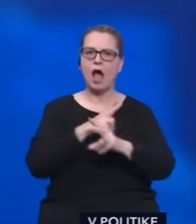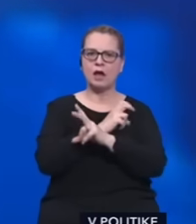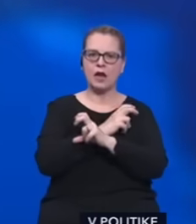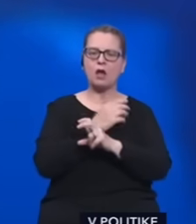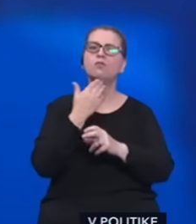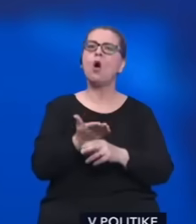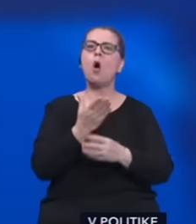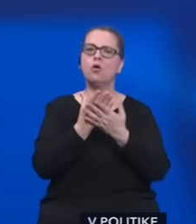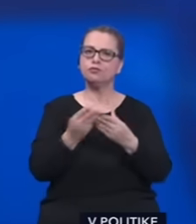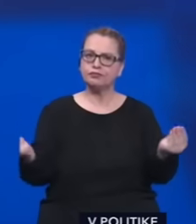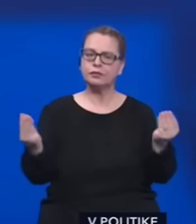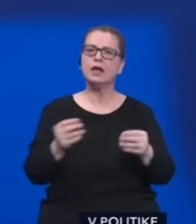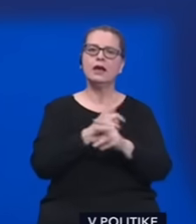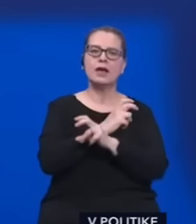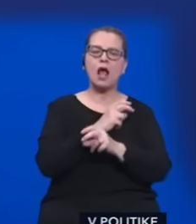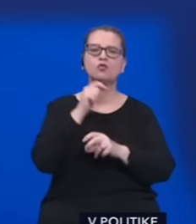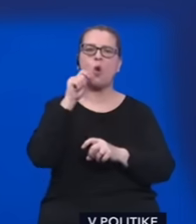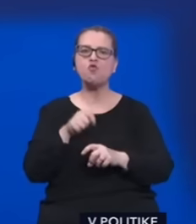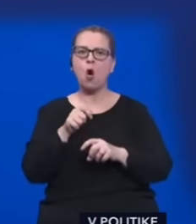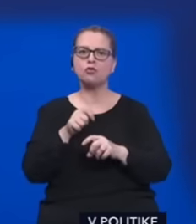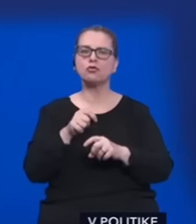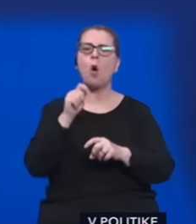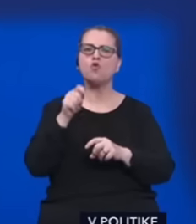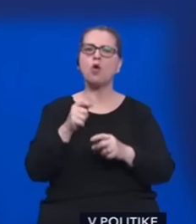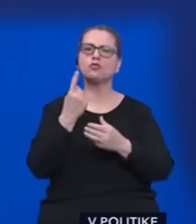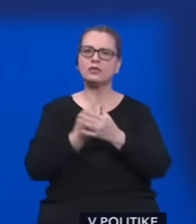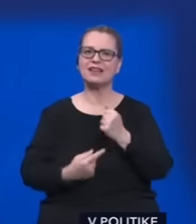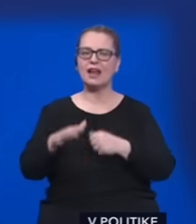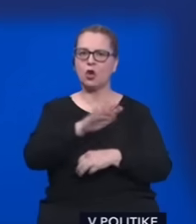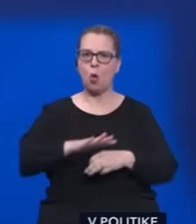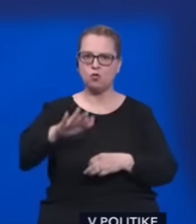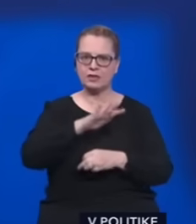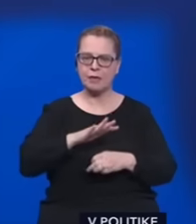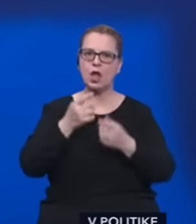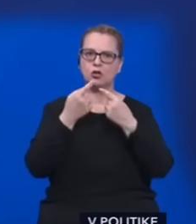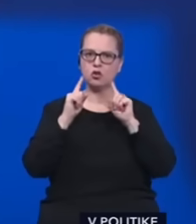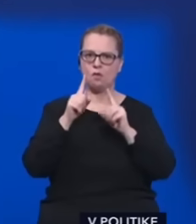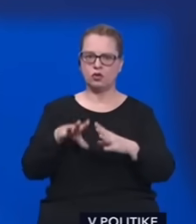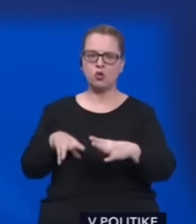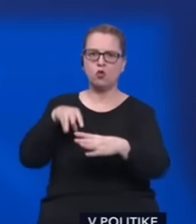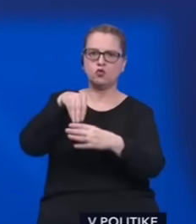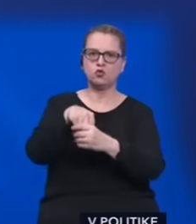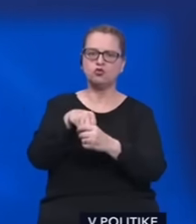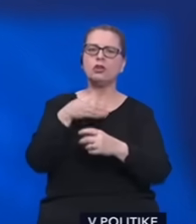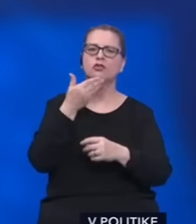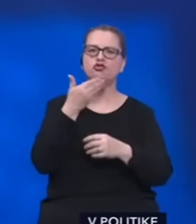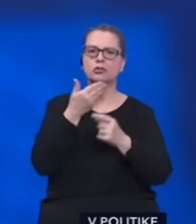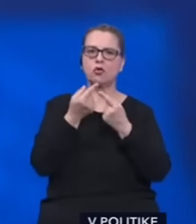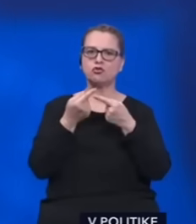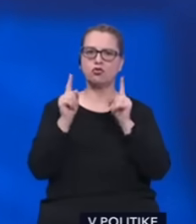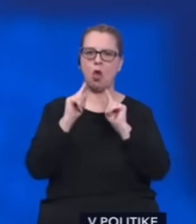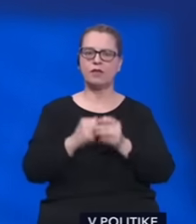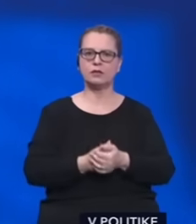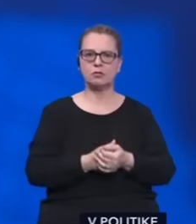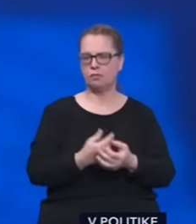po rozpade Rakúska a Uhorska, Uhorsko prišlo o niektoré územia a Slovensko sa stalo súčasťou Československa.